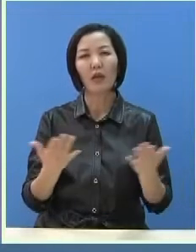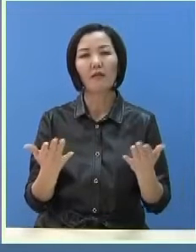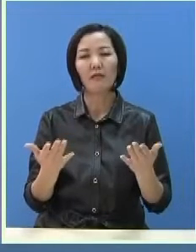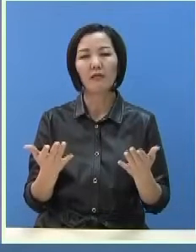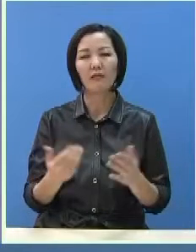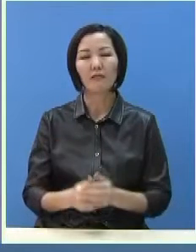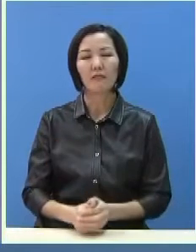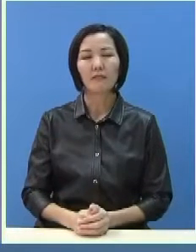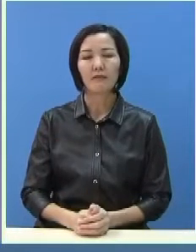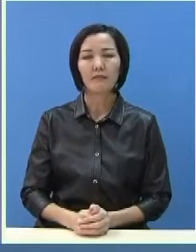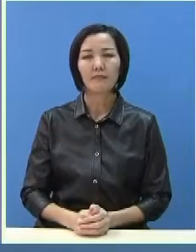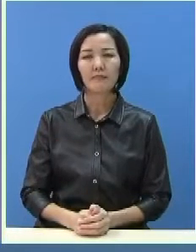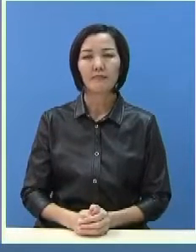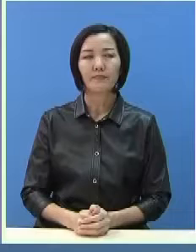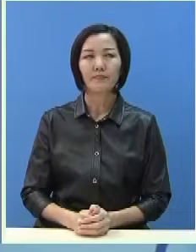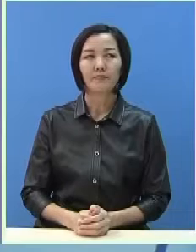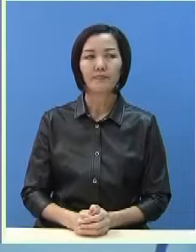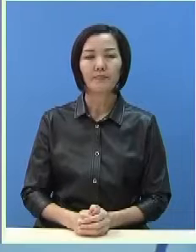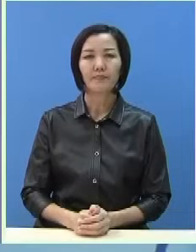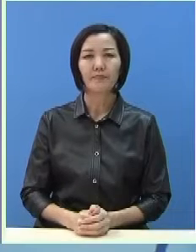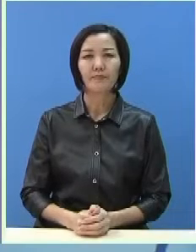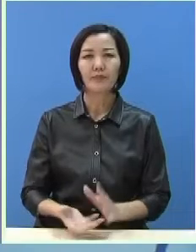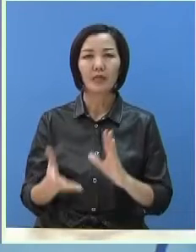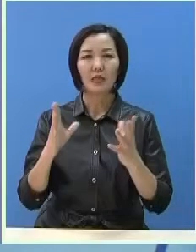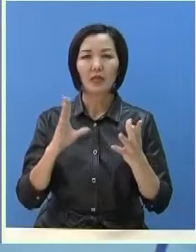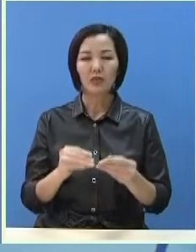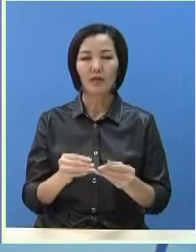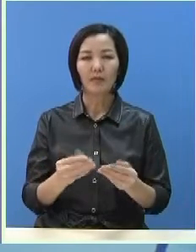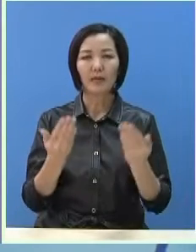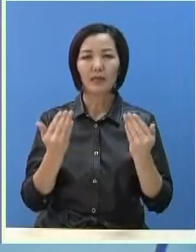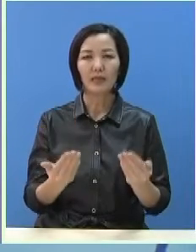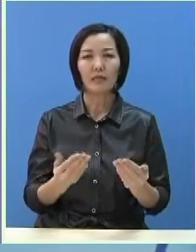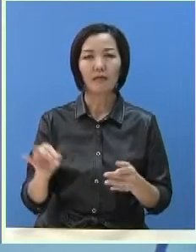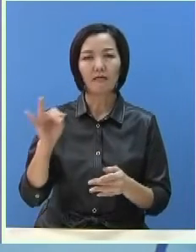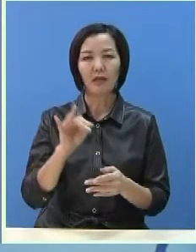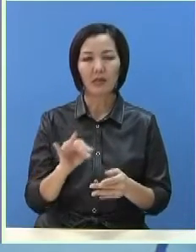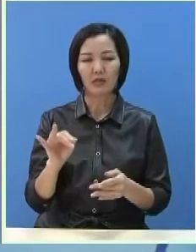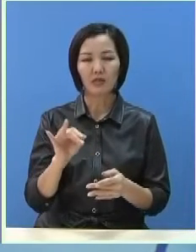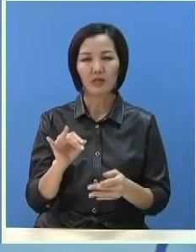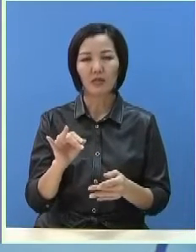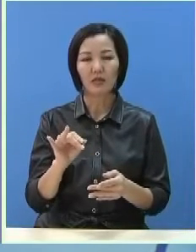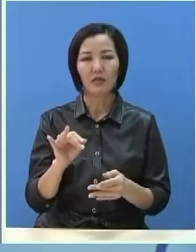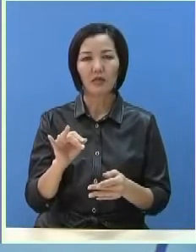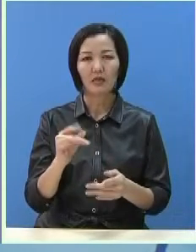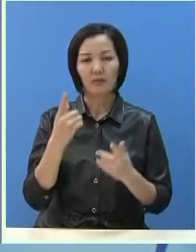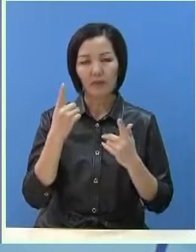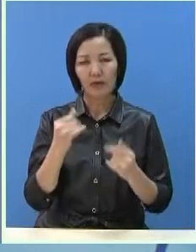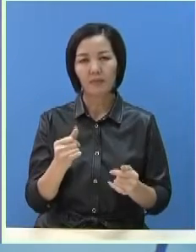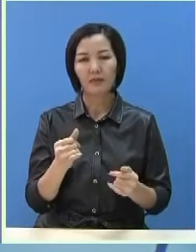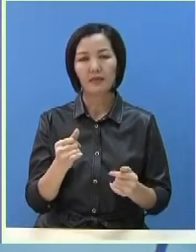сай келеді? Қалай ойлайсыз? Енді жалпы біз тарихшы болғаннан кейін